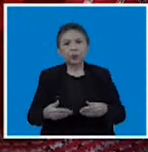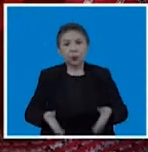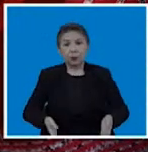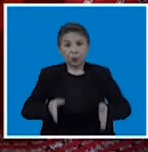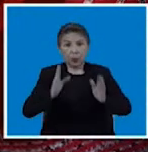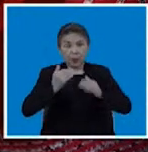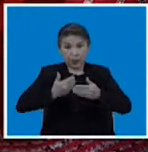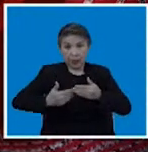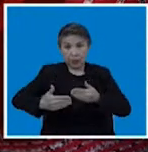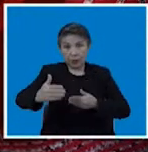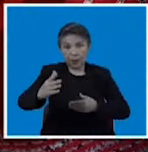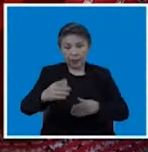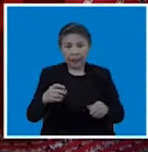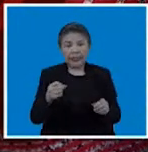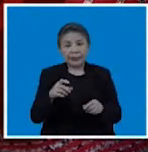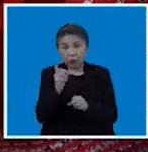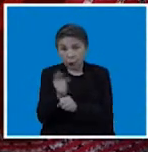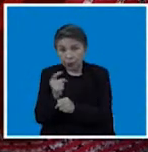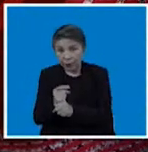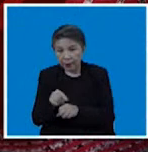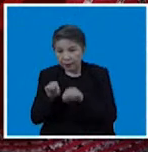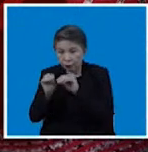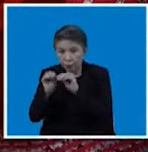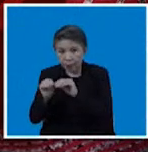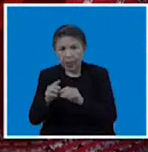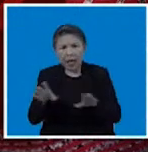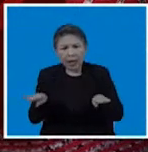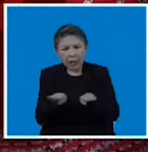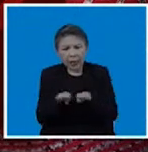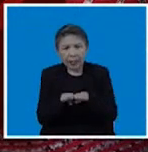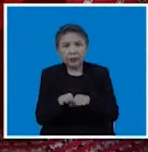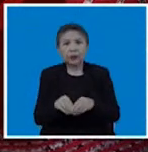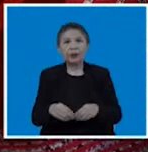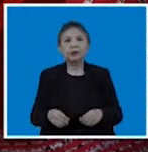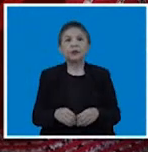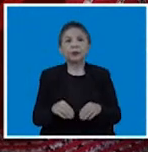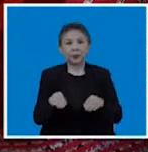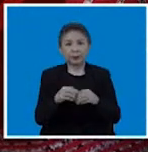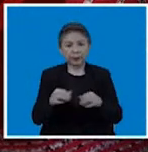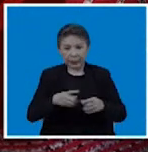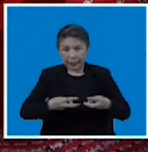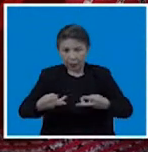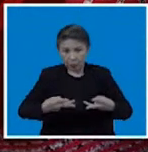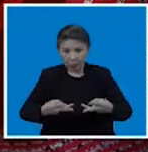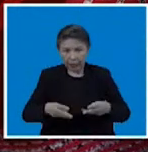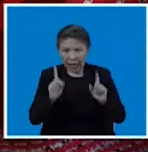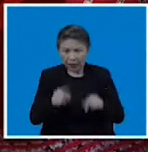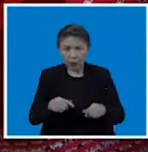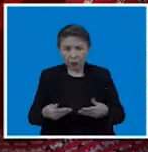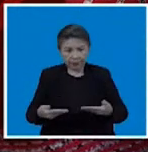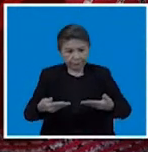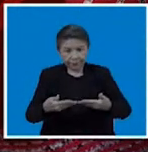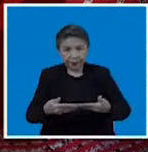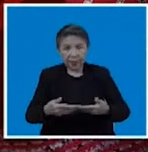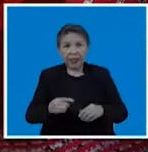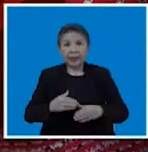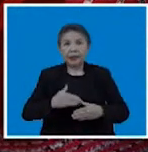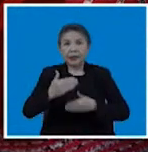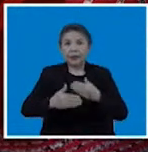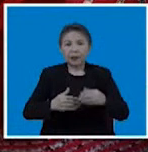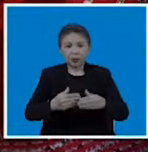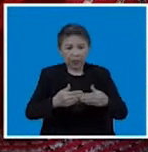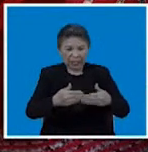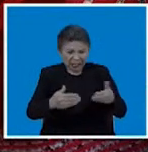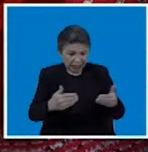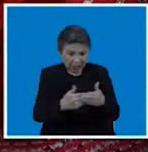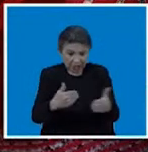pembangunan berkelanjutan, sektor pendidikan dan kebudayaan harus bersinergi dalam sektor ekonomi. Kita perlu menghilangkan sekat-sekat